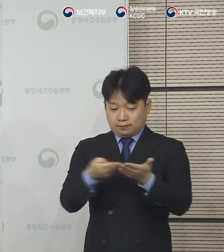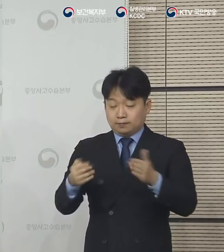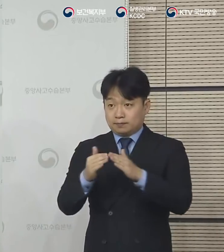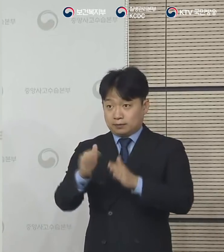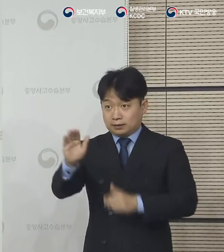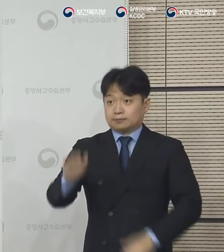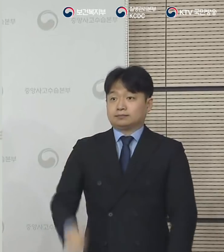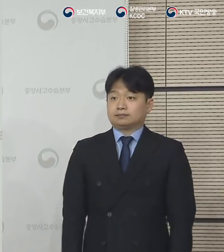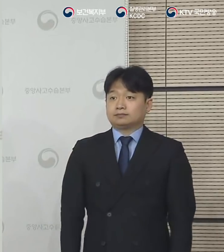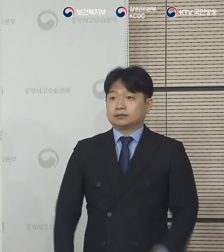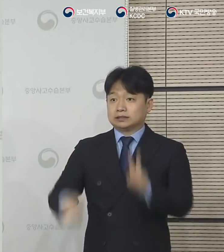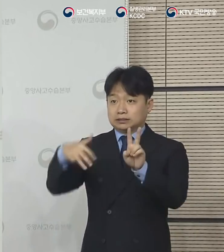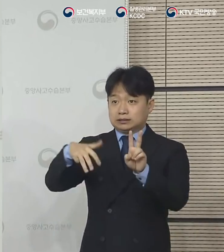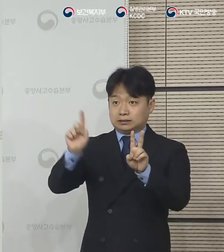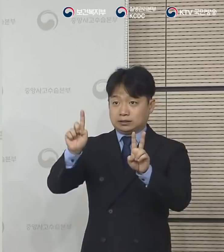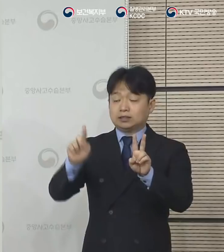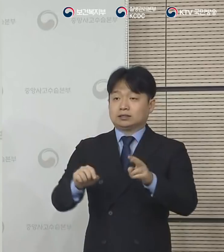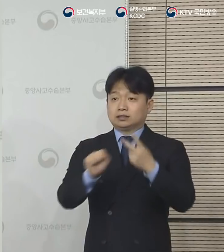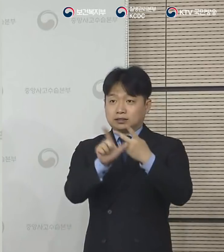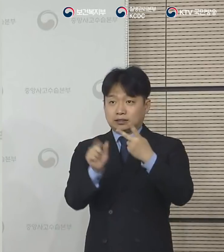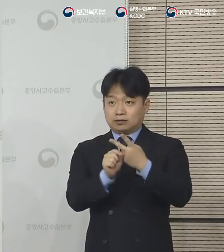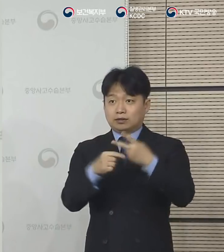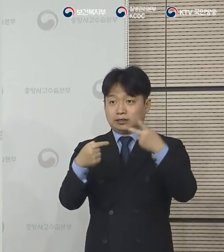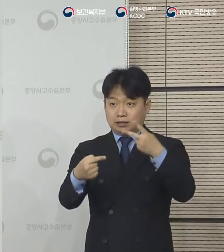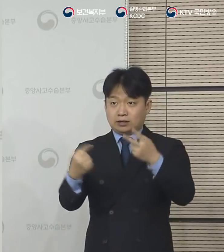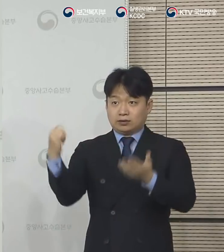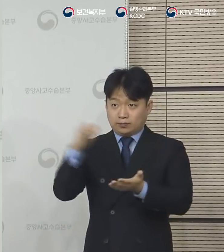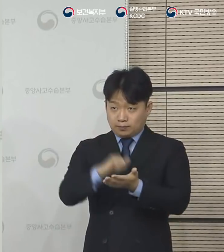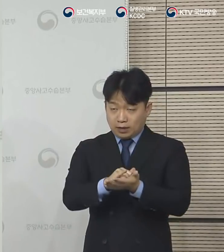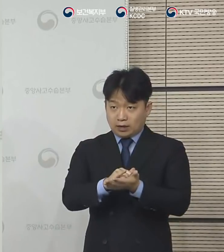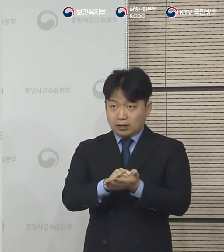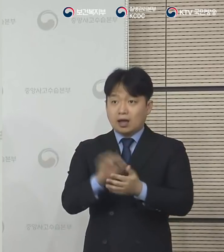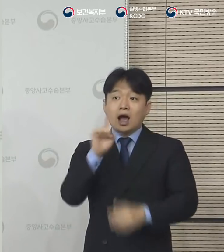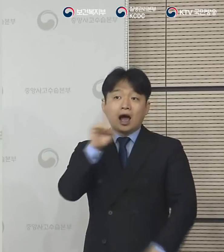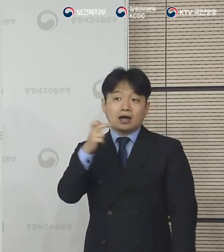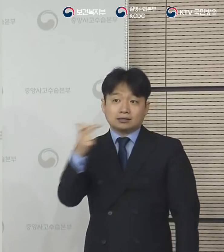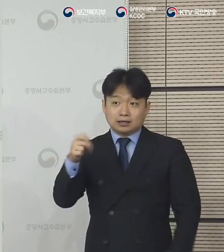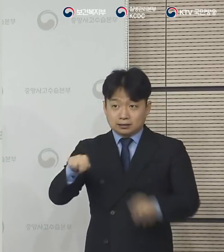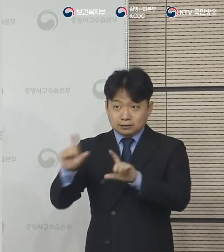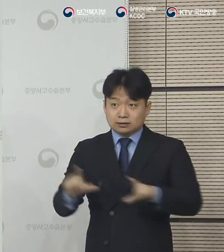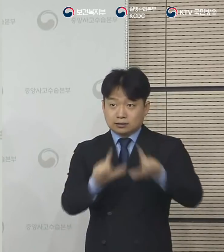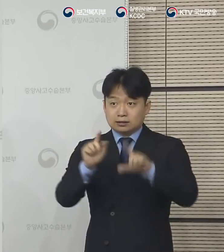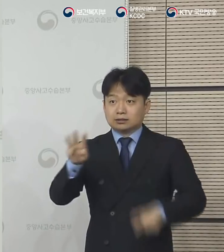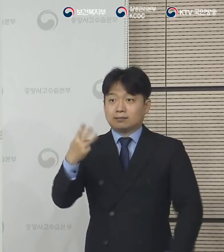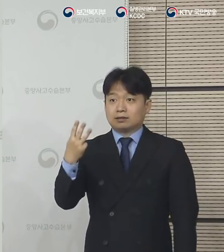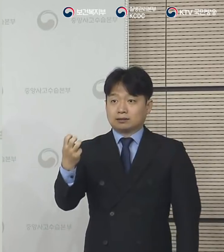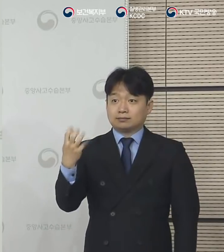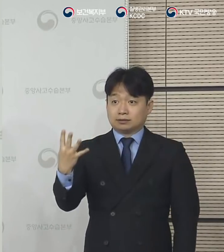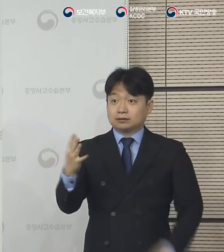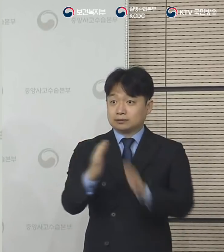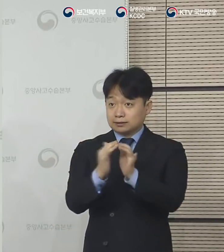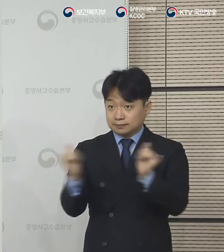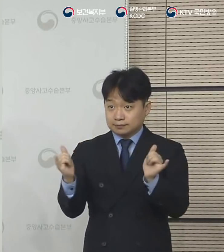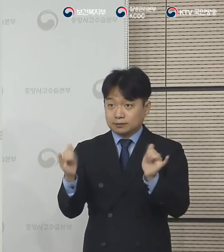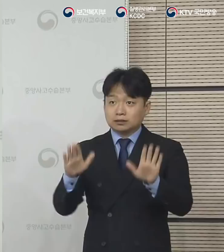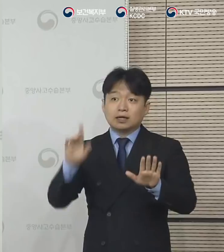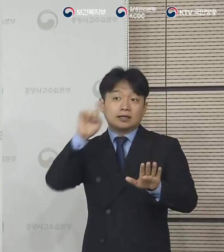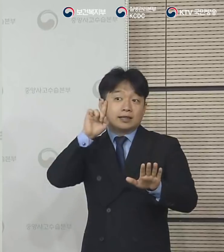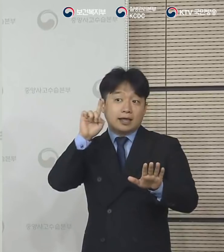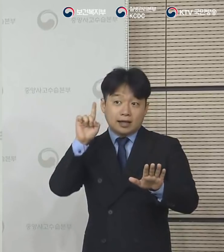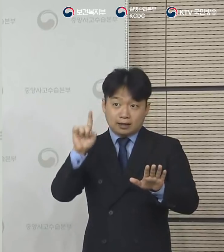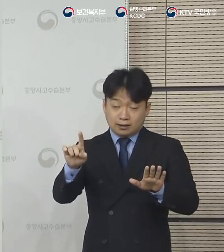하고 2차로 2월 1일 입국하여 아산에서 생활하고 계신 334명은